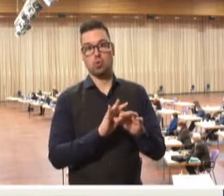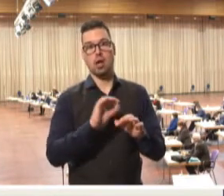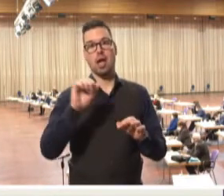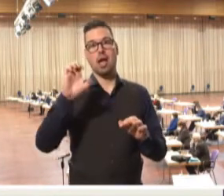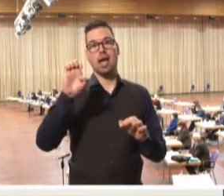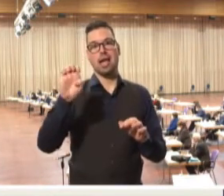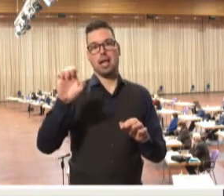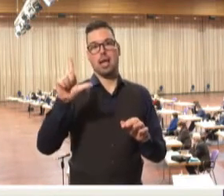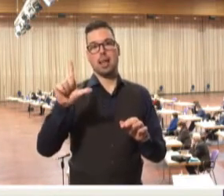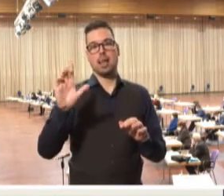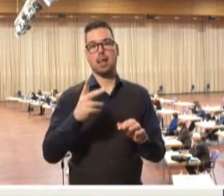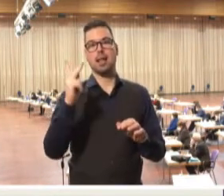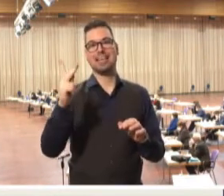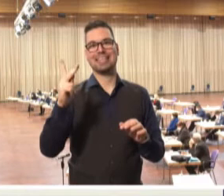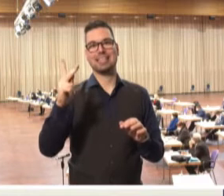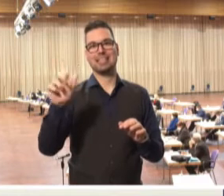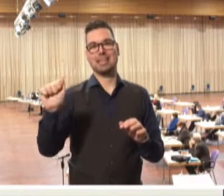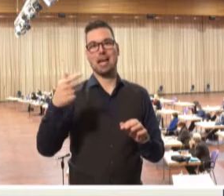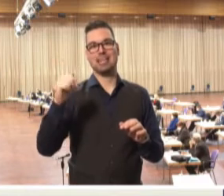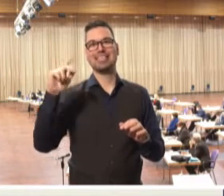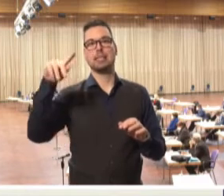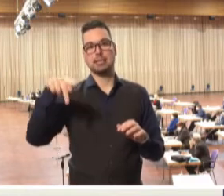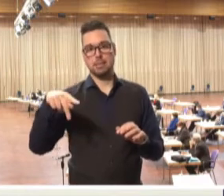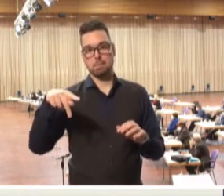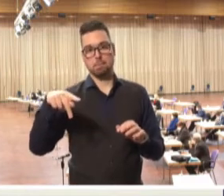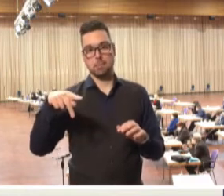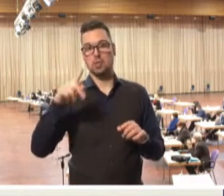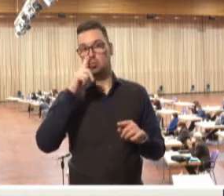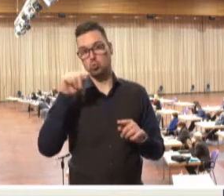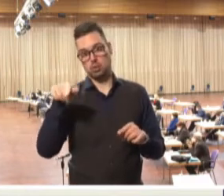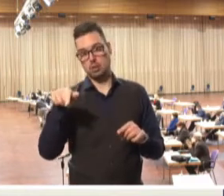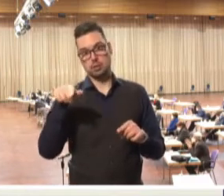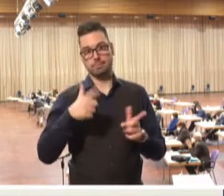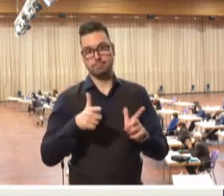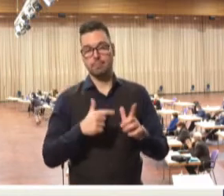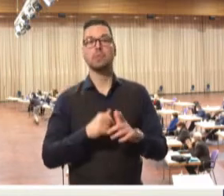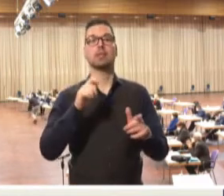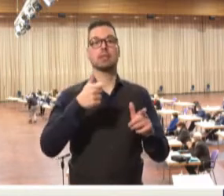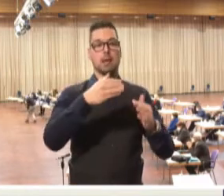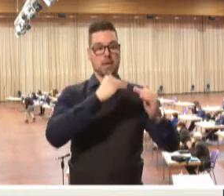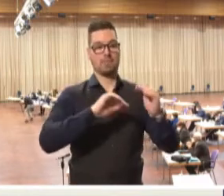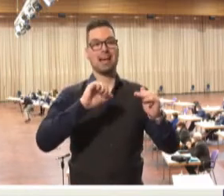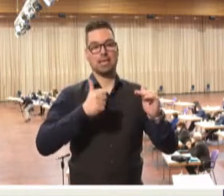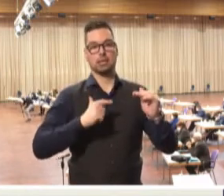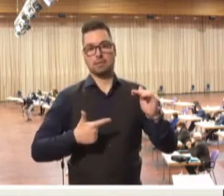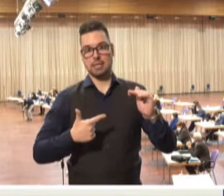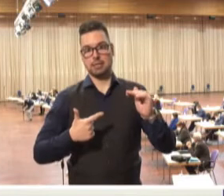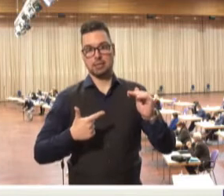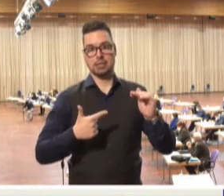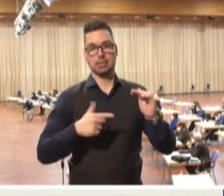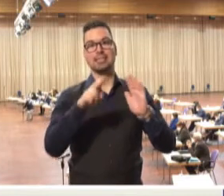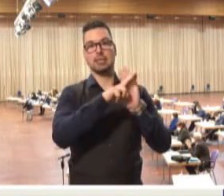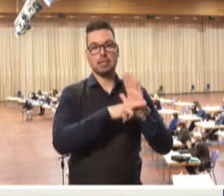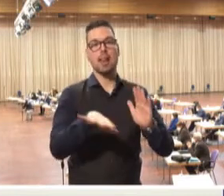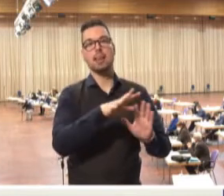Elka-Tipp bezieht und diese somit entsprechend § 27 Absatz 1 Nummer 2 des Gesetzes über